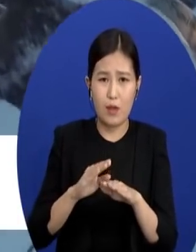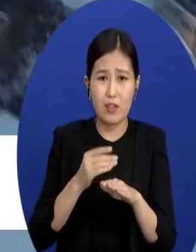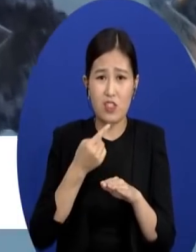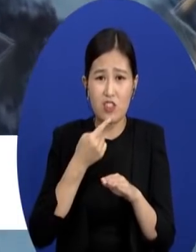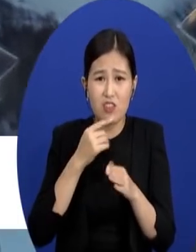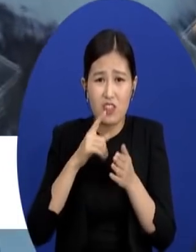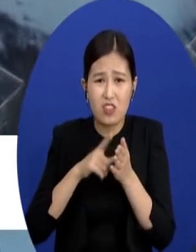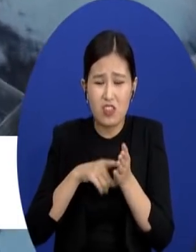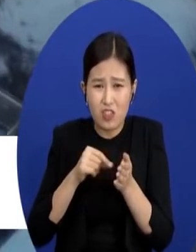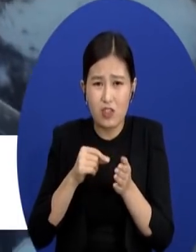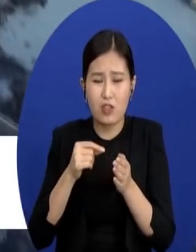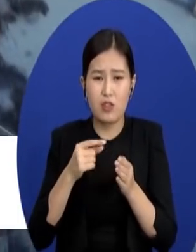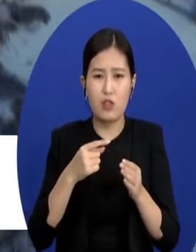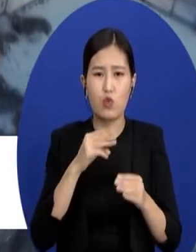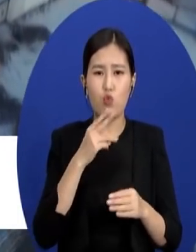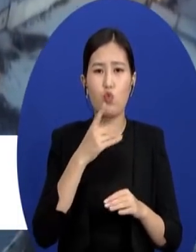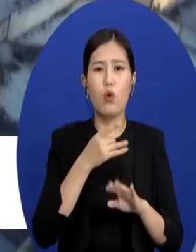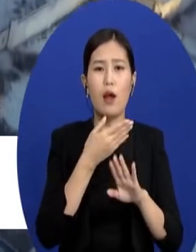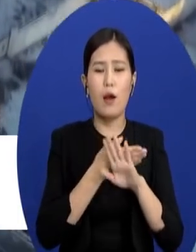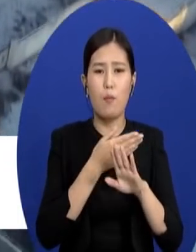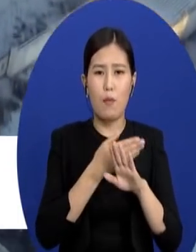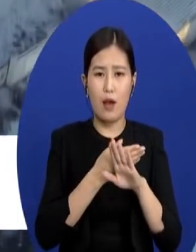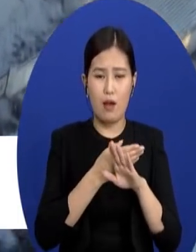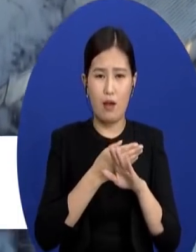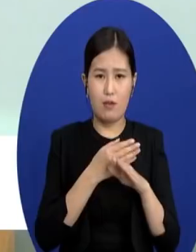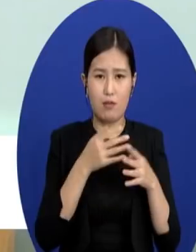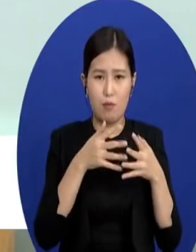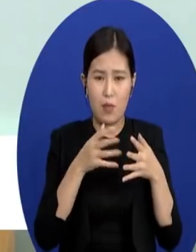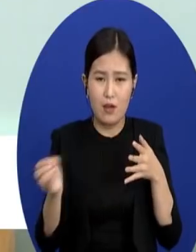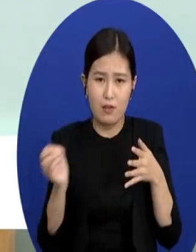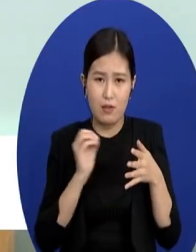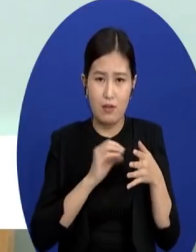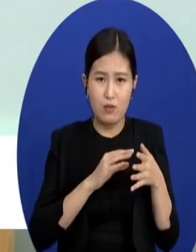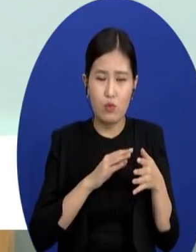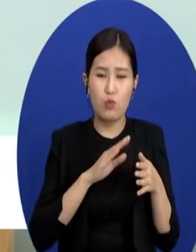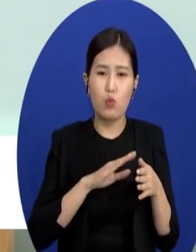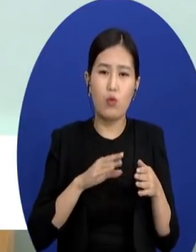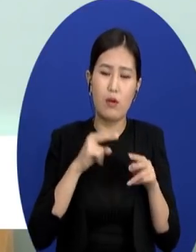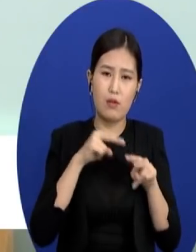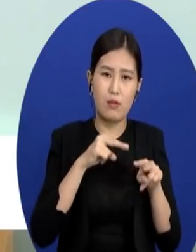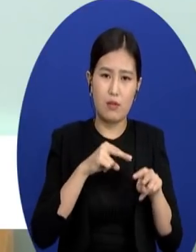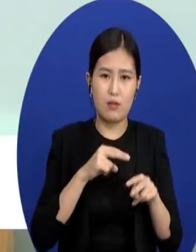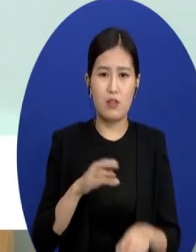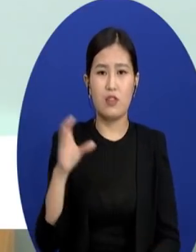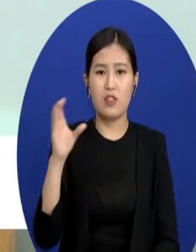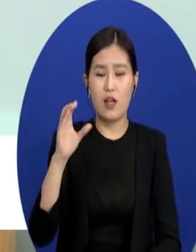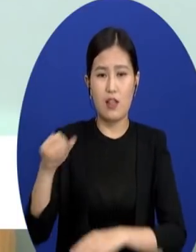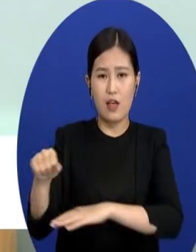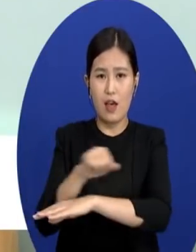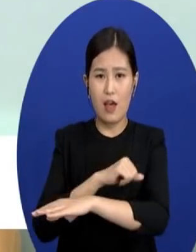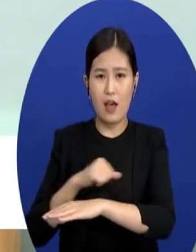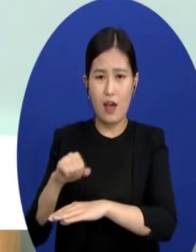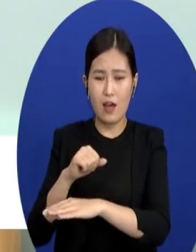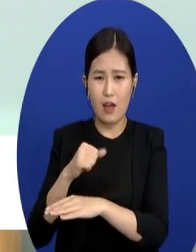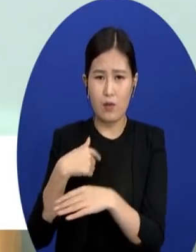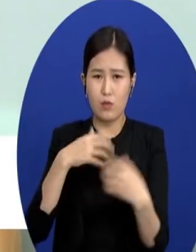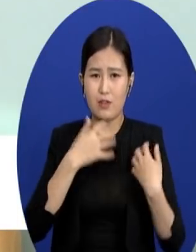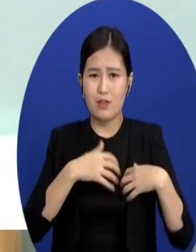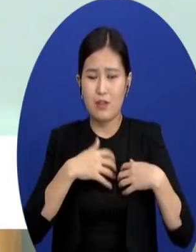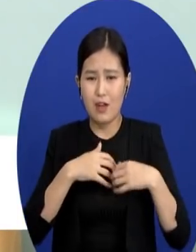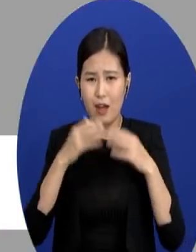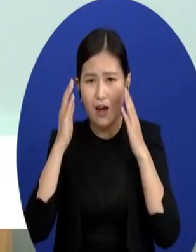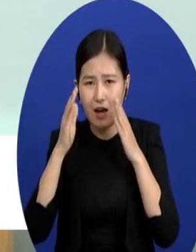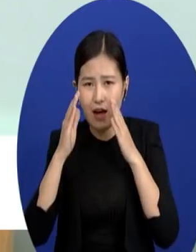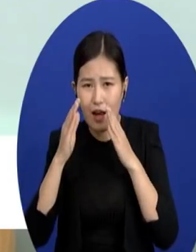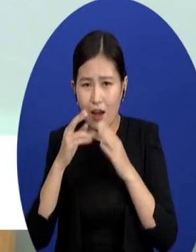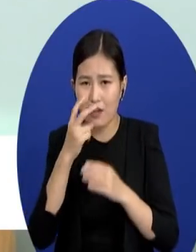байлгаж хамгаалалтанд авсан тухай мэдээллээ. Энэ мэдээлэл ирсний дагуу Сэлэнг аймгаас шуурхаа одоо сарах хэмжээ аваад хяналт тавиад